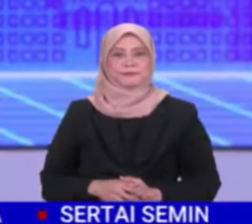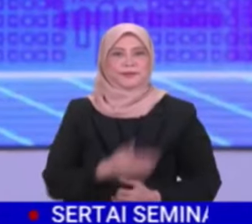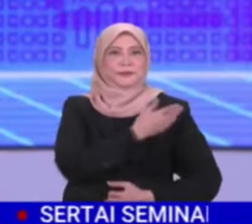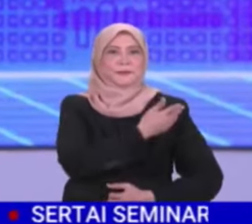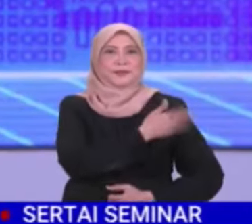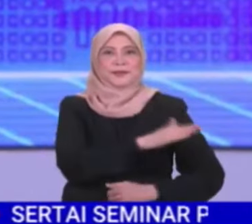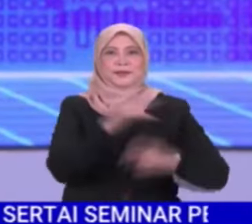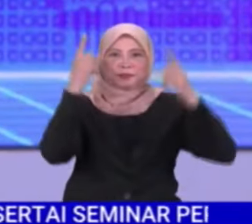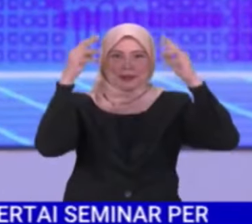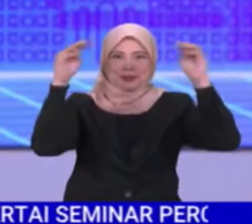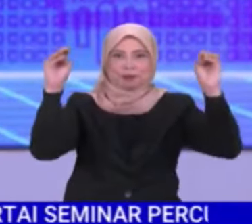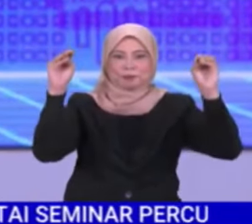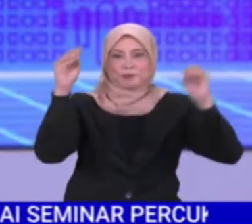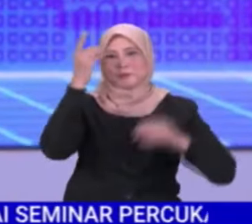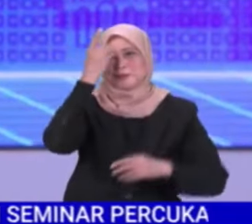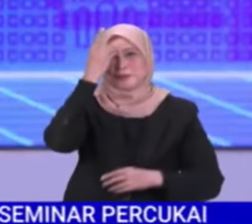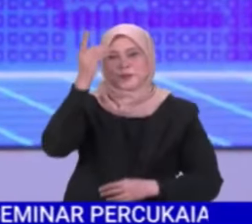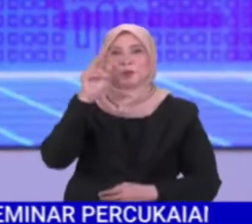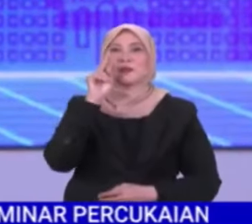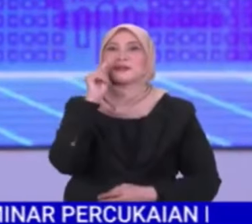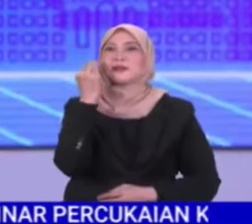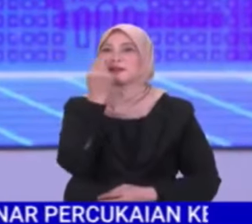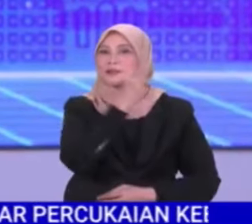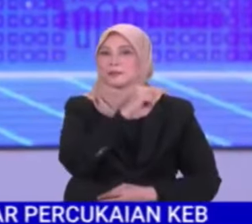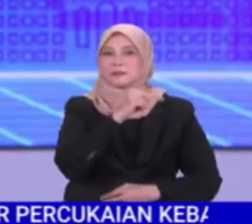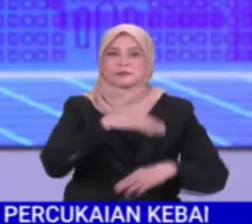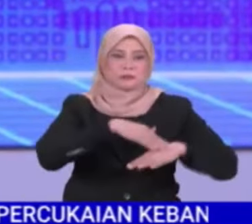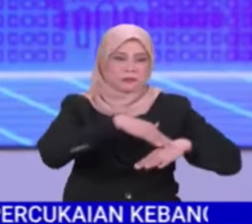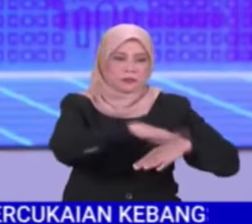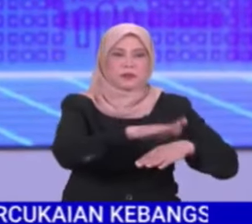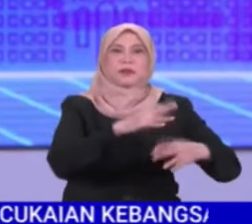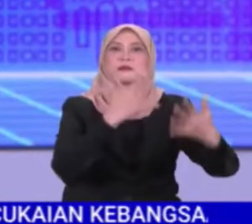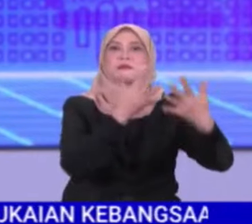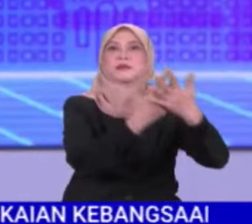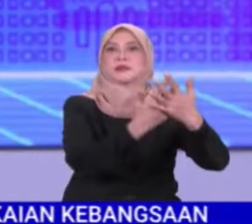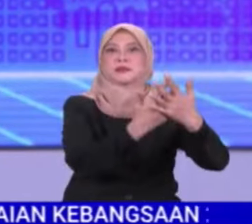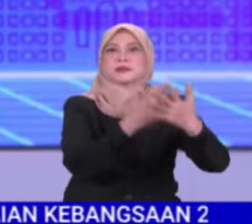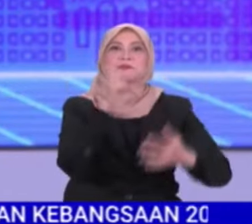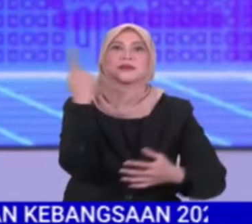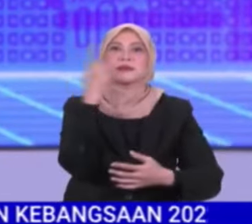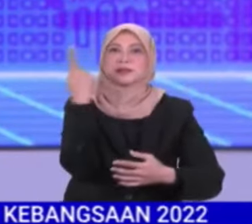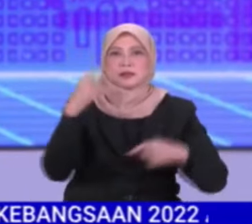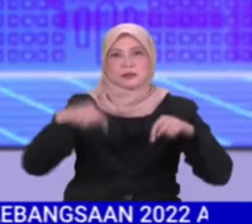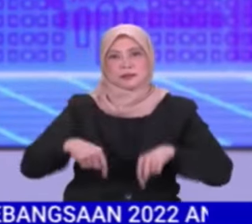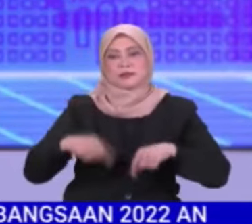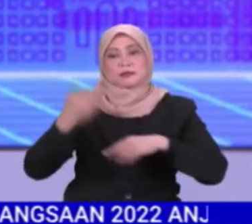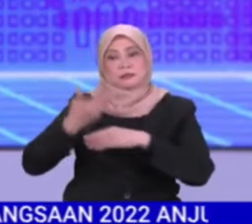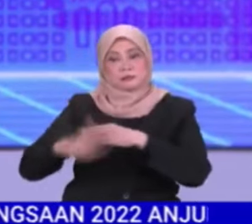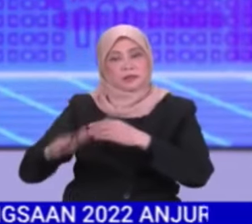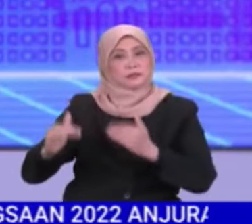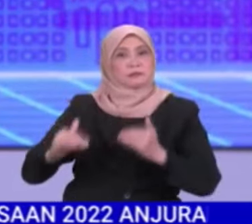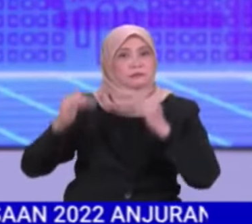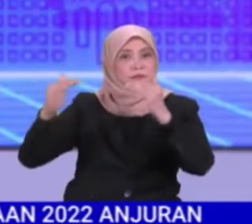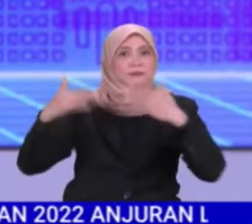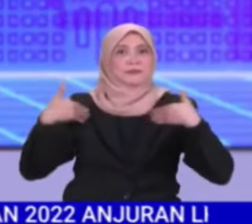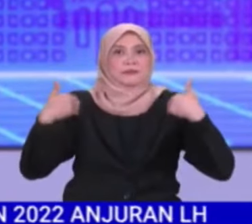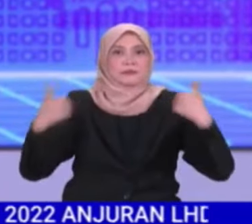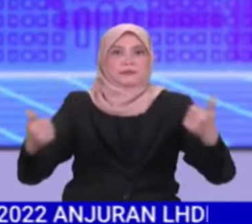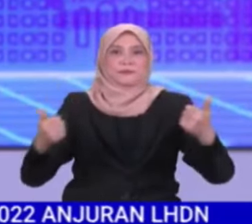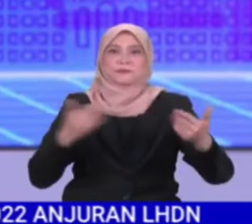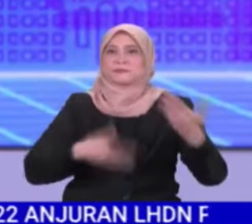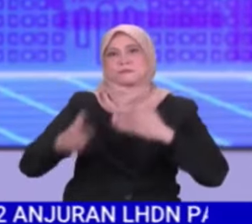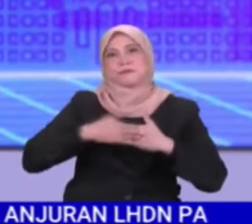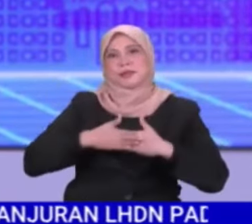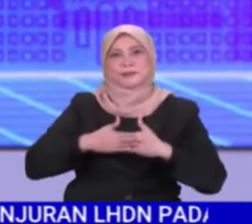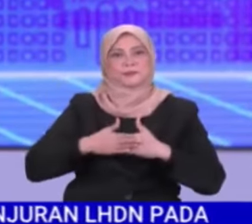Bekas Perdana Menteri Datuk Seri Najib Tun Razak dihantar semula ke penjara Kajang hari ini selepas tahap kesihatan